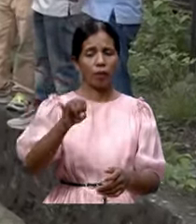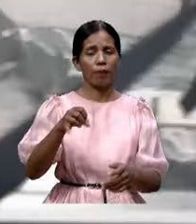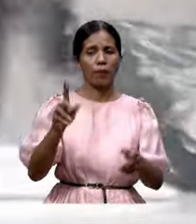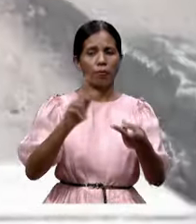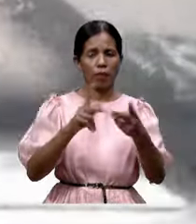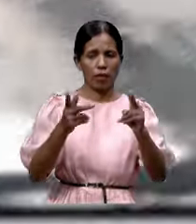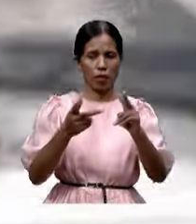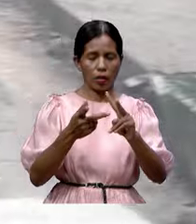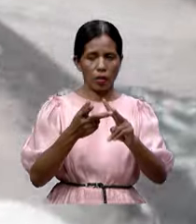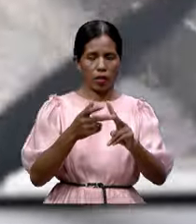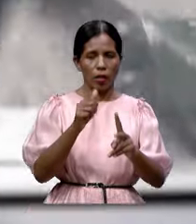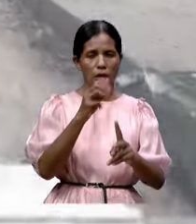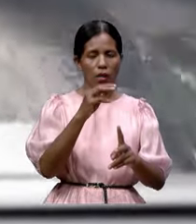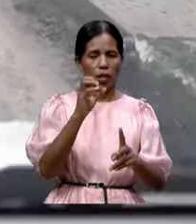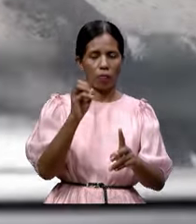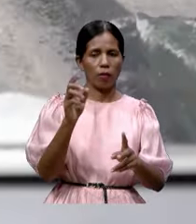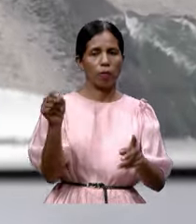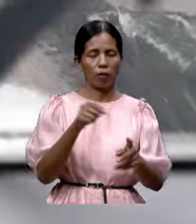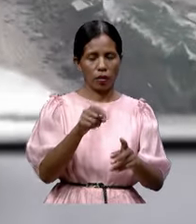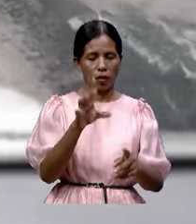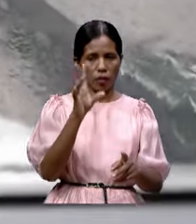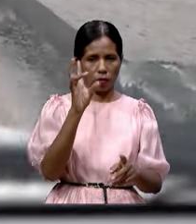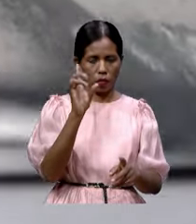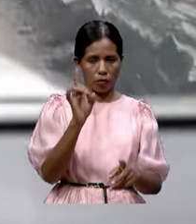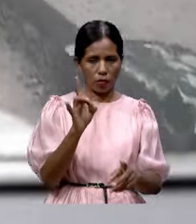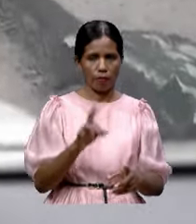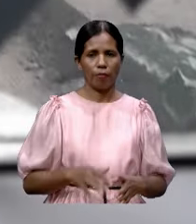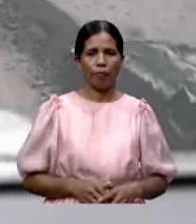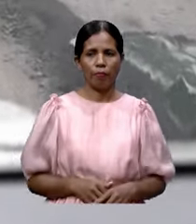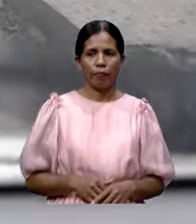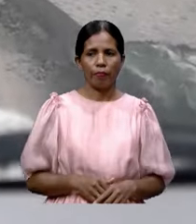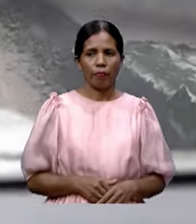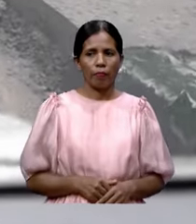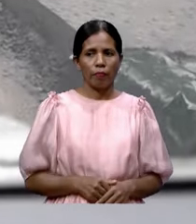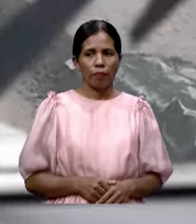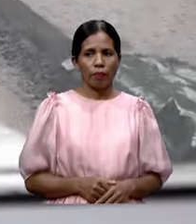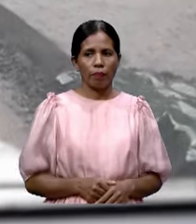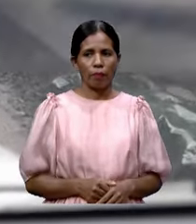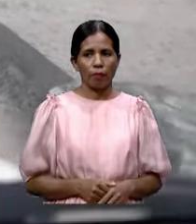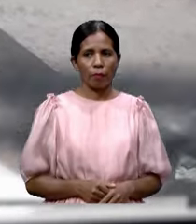Hugo Amor ho persentu valu Rohimadia Rafael dos Reis Ziemen.